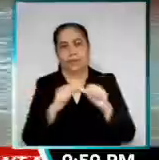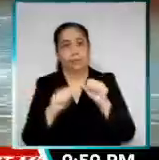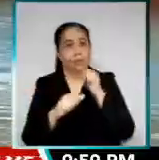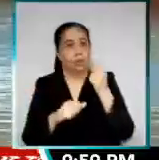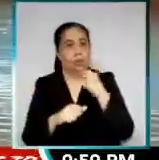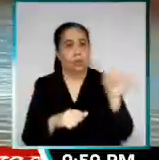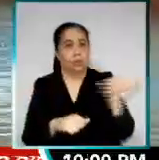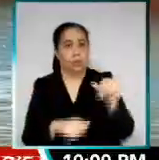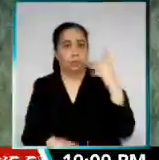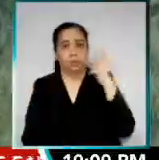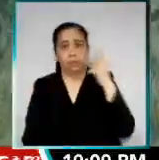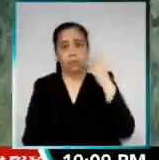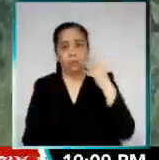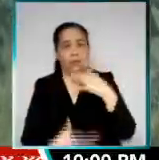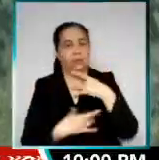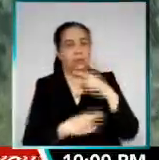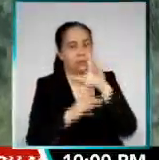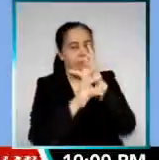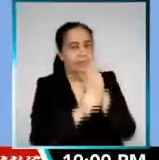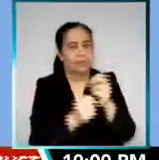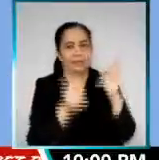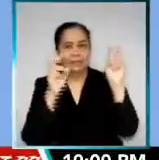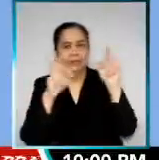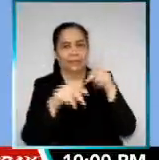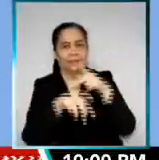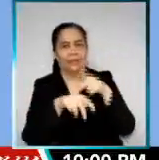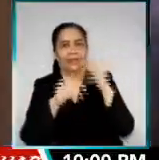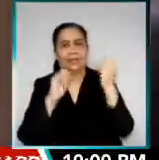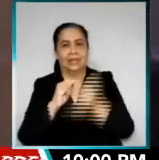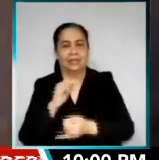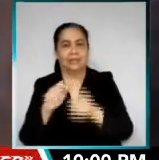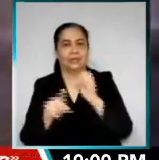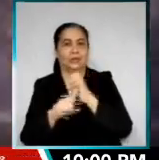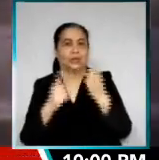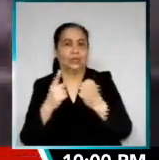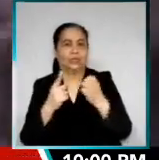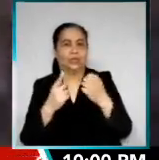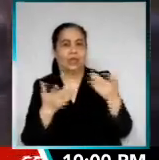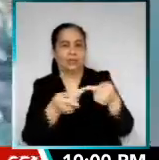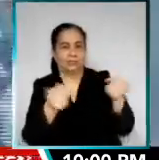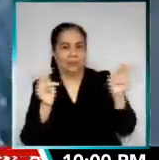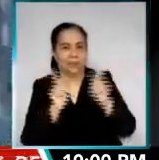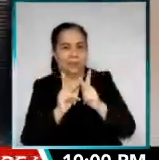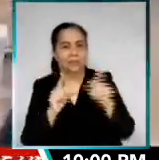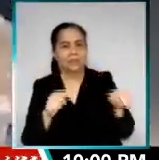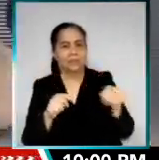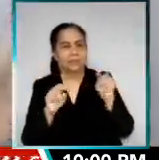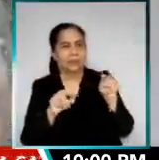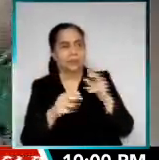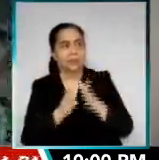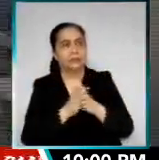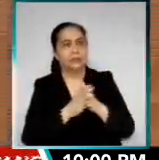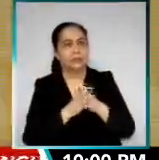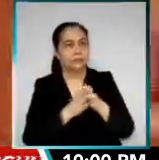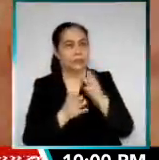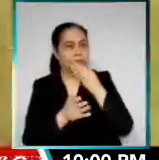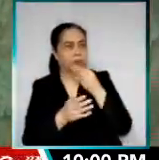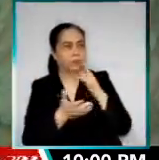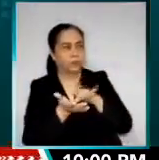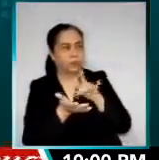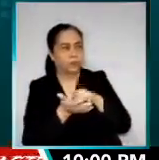ang naakit sa tinuguriang Philippines' last ecological frontier. Mainit din ito sa mata ng mga mapagsamantala.